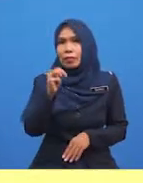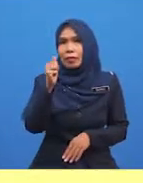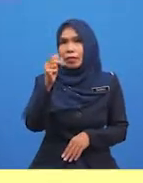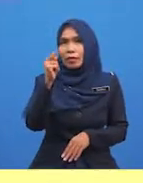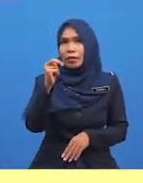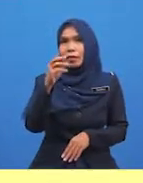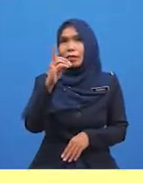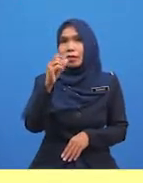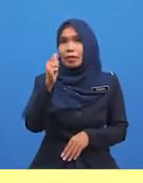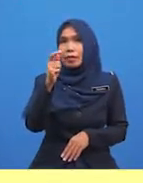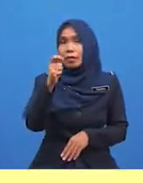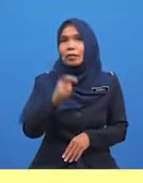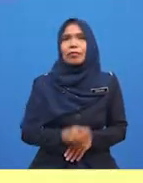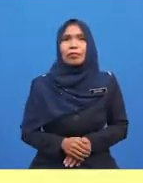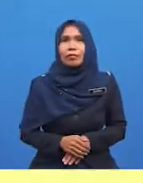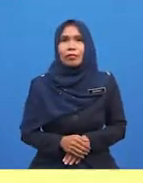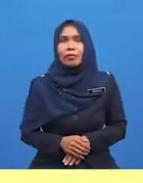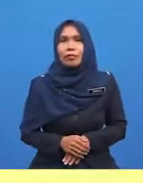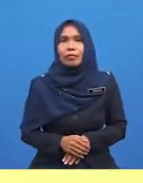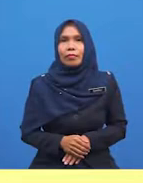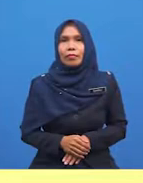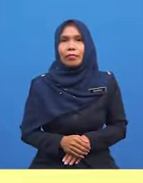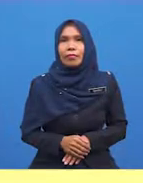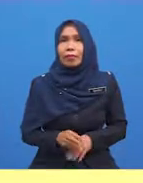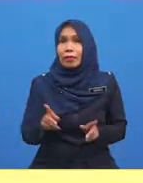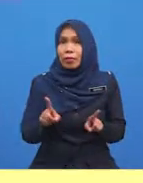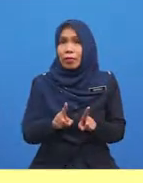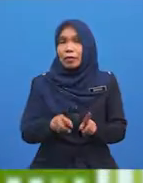akan diberi mandat untuk menubuhkan kerajaan.